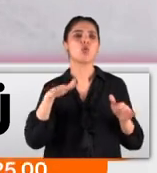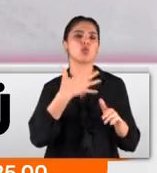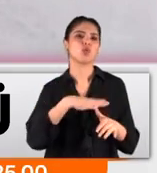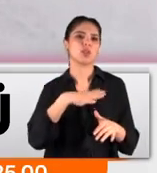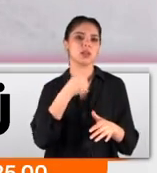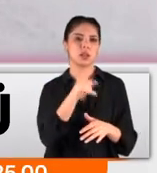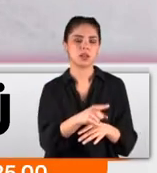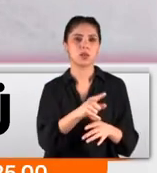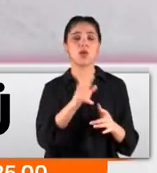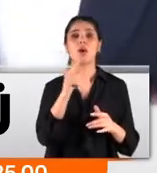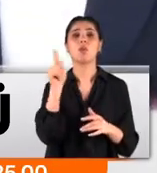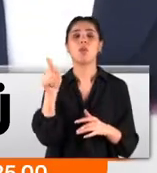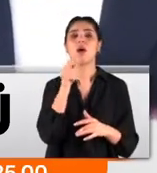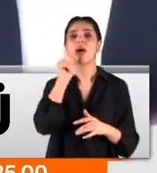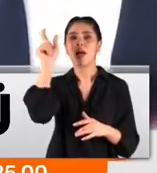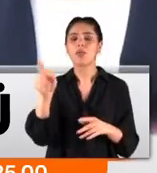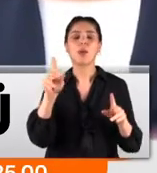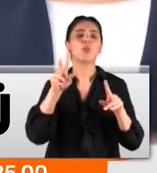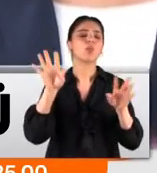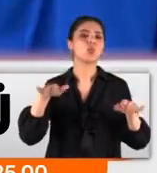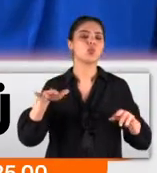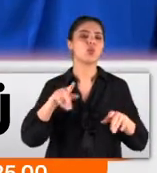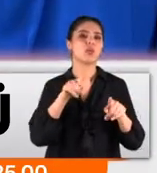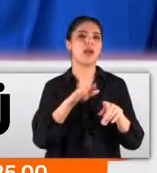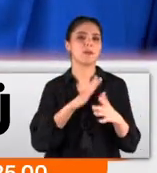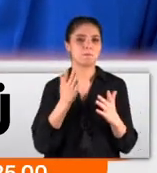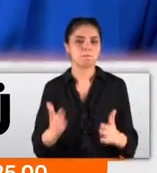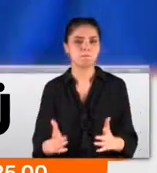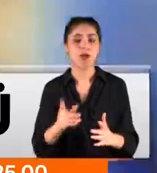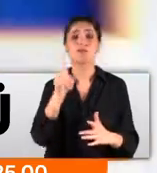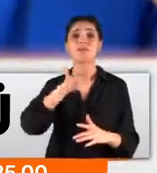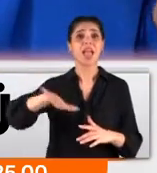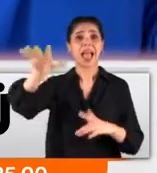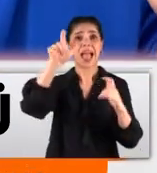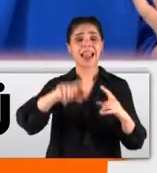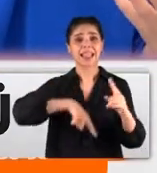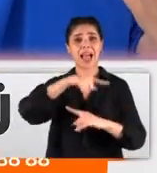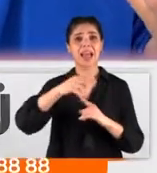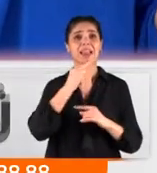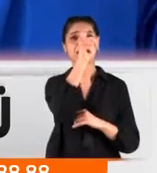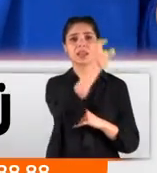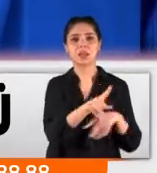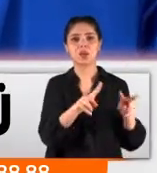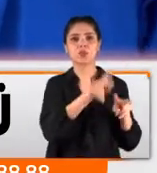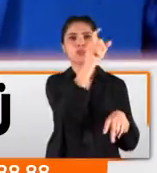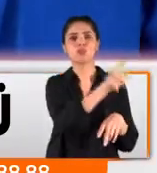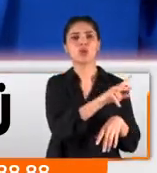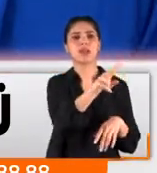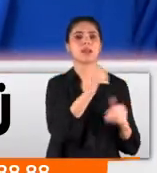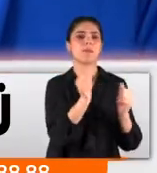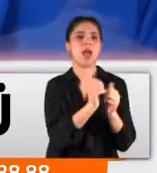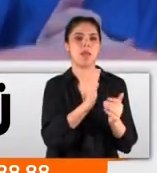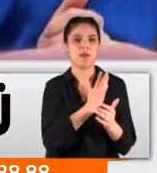Selahattin Yıldız kuşunun peşindeydi. Papağımı götürmezsin, üzdü beni. İddiaya göre her yerde aranan kadın bir süredir Murat Güner'in yanında